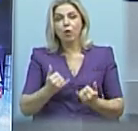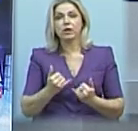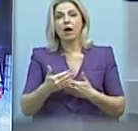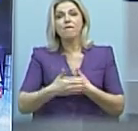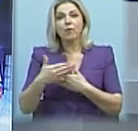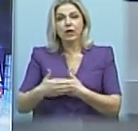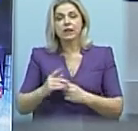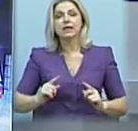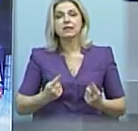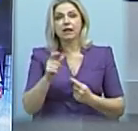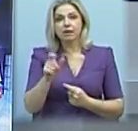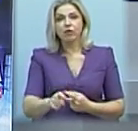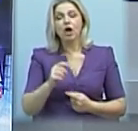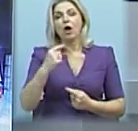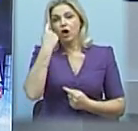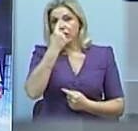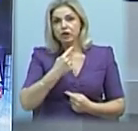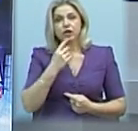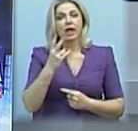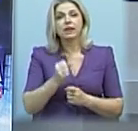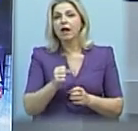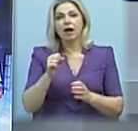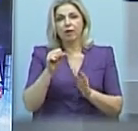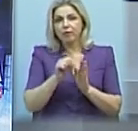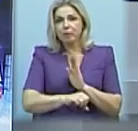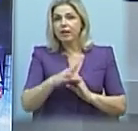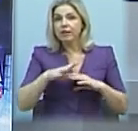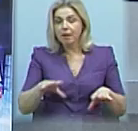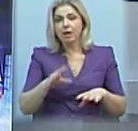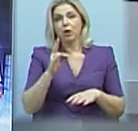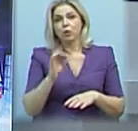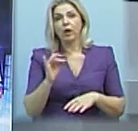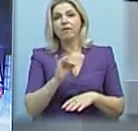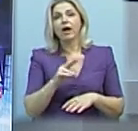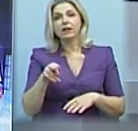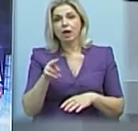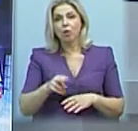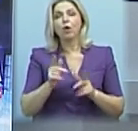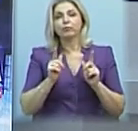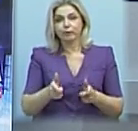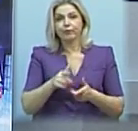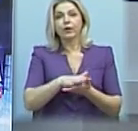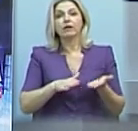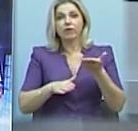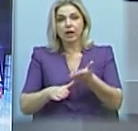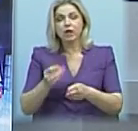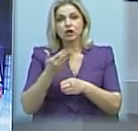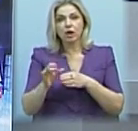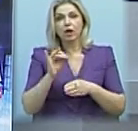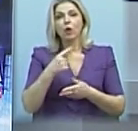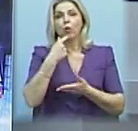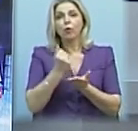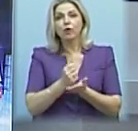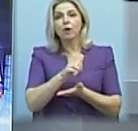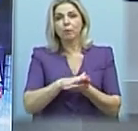обвинувачення, затриманий особисто не вчиняв насильницьких дій. Слідчий суддя Іван Дірко задовольнив клопотання частково та ухвалив